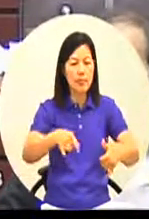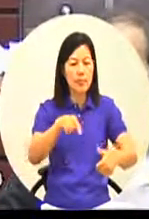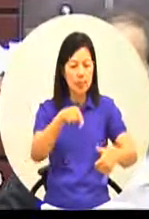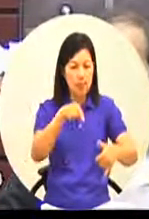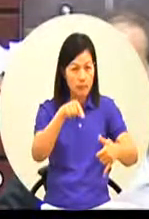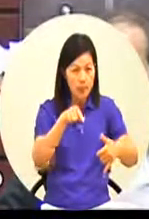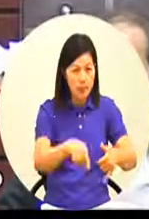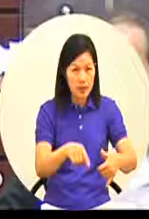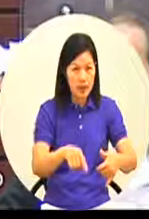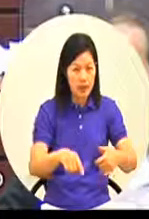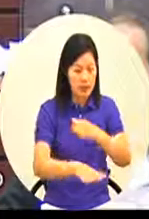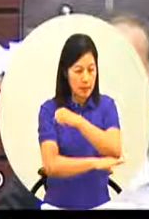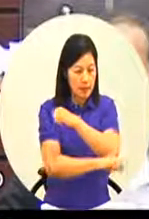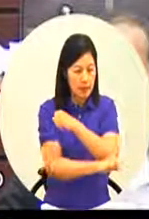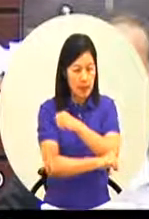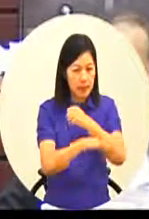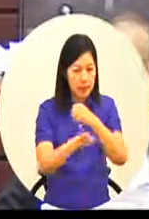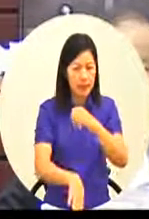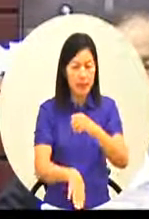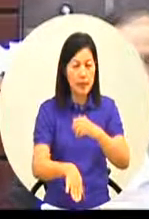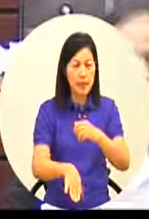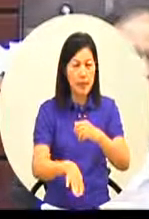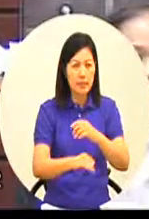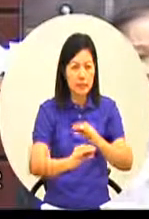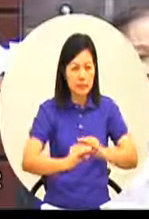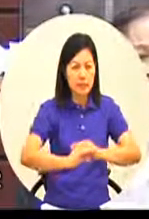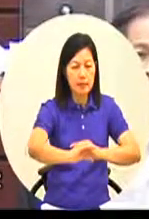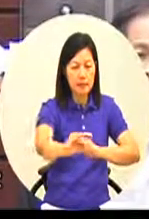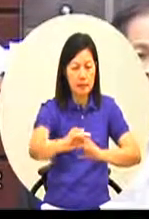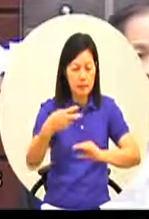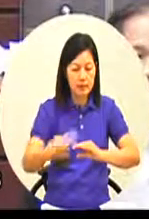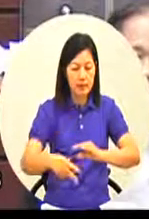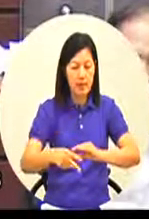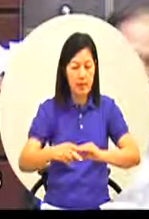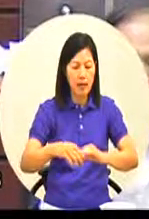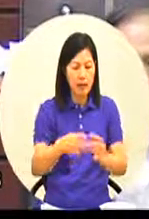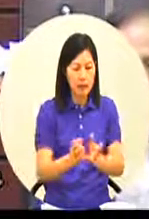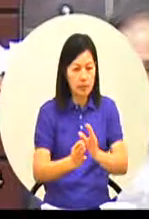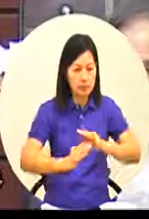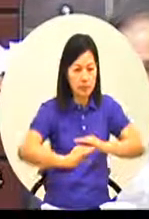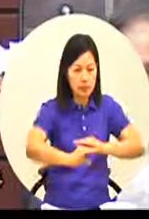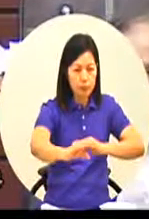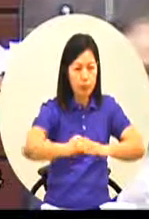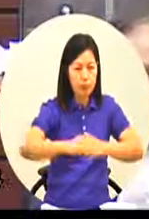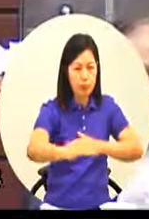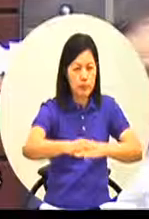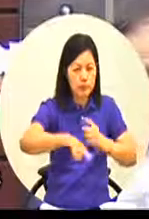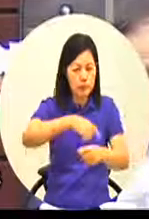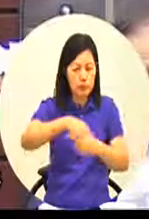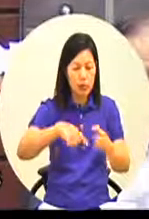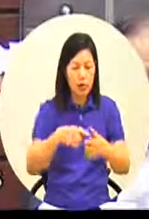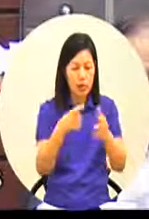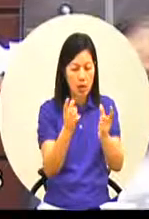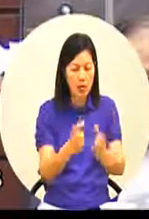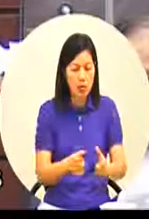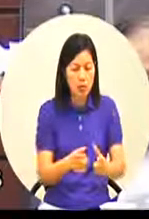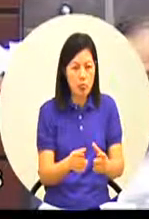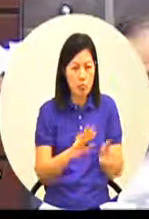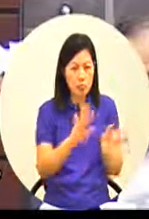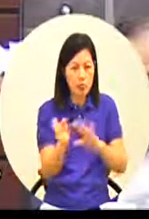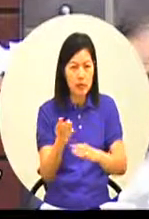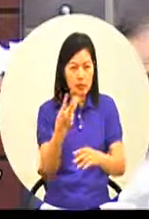用基底层的改，基底层重新再做部分的布设，我们用转炉石三型，非常现